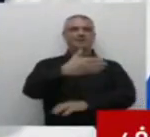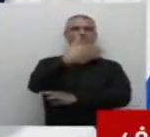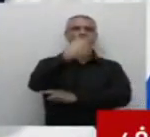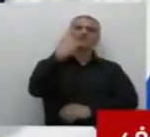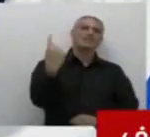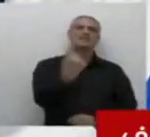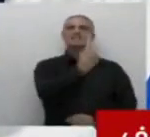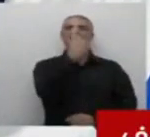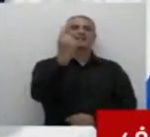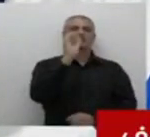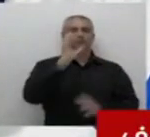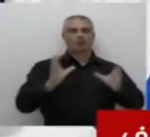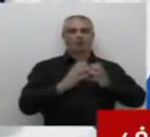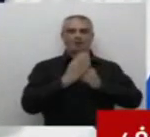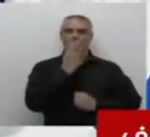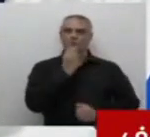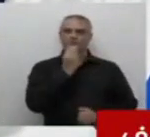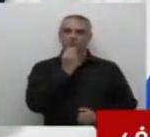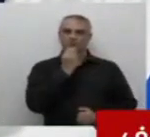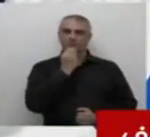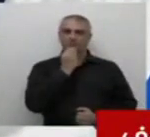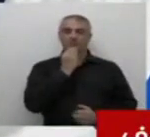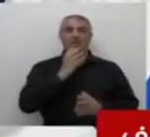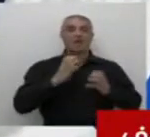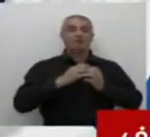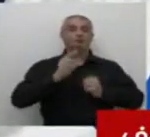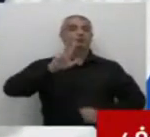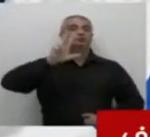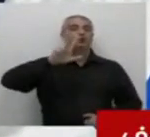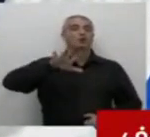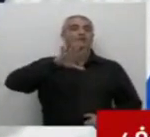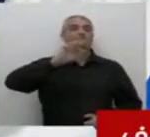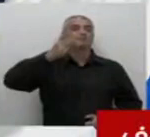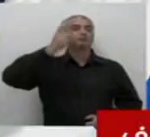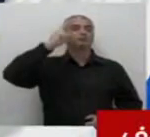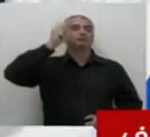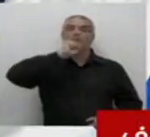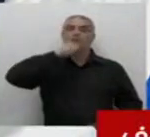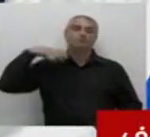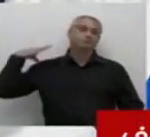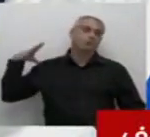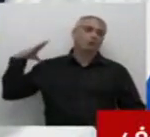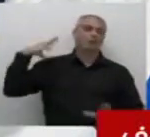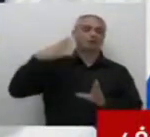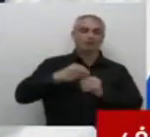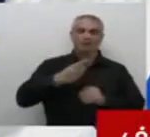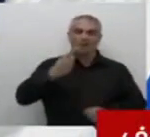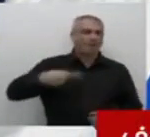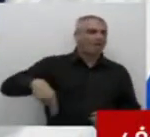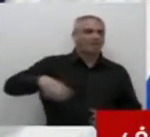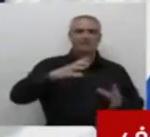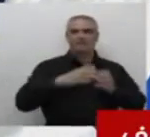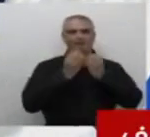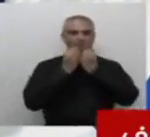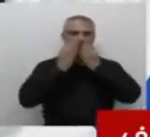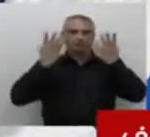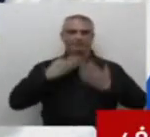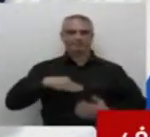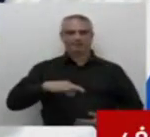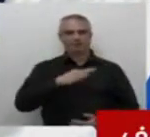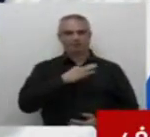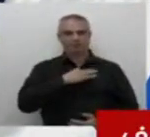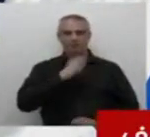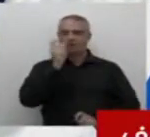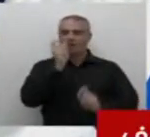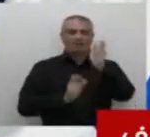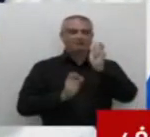امثل الدوله الوحيده للشعب اليهودي شعب عمره اكثر من 3500